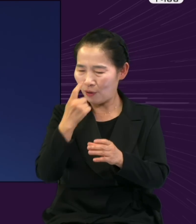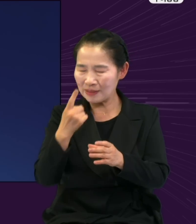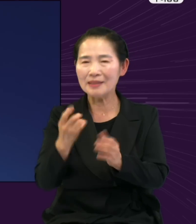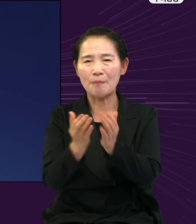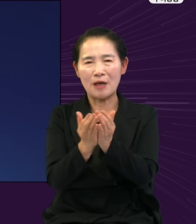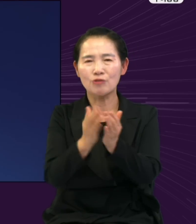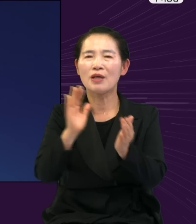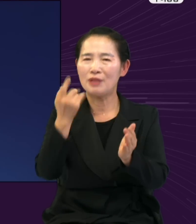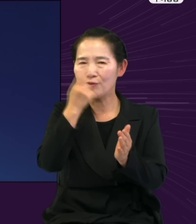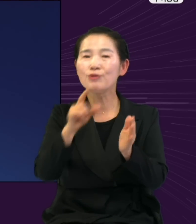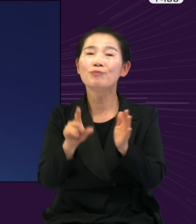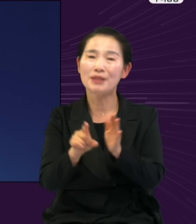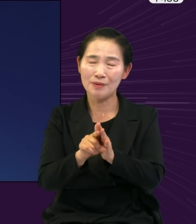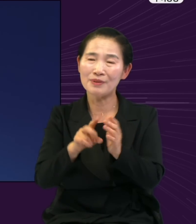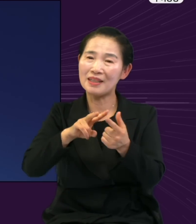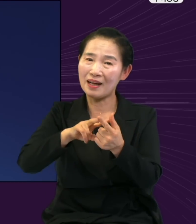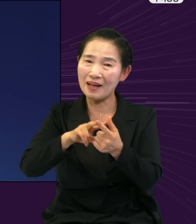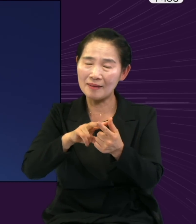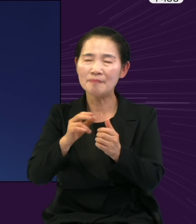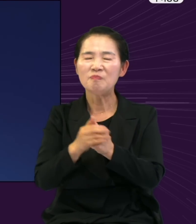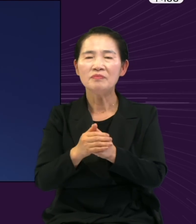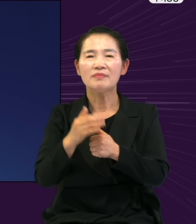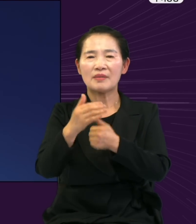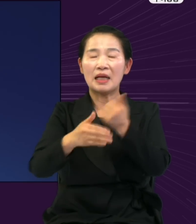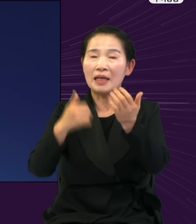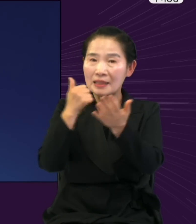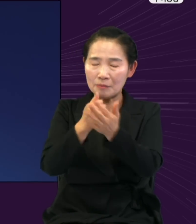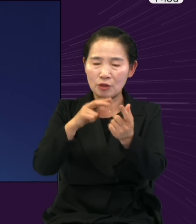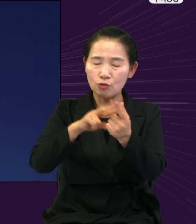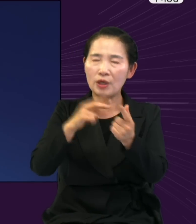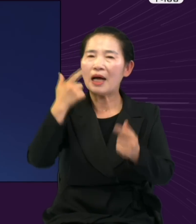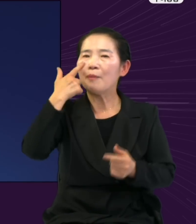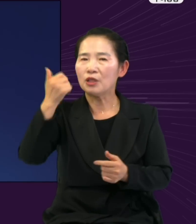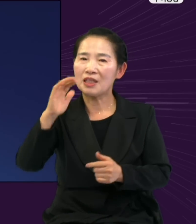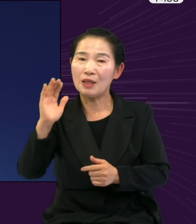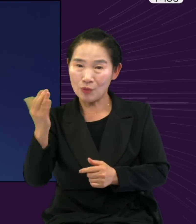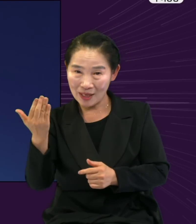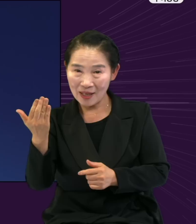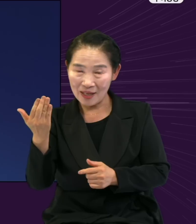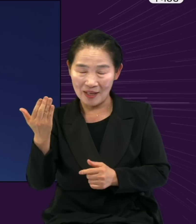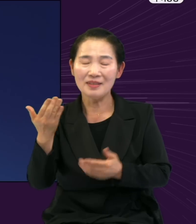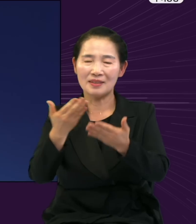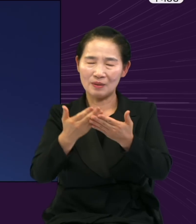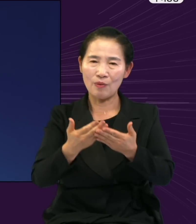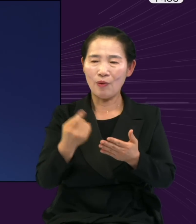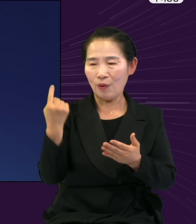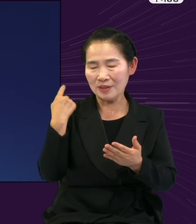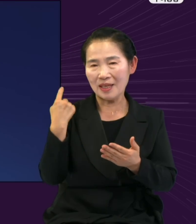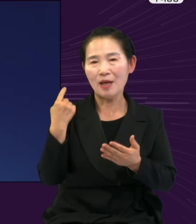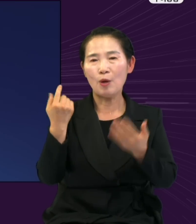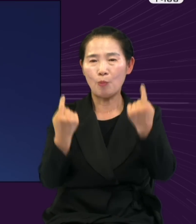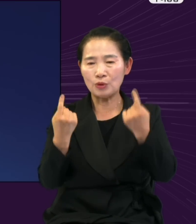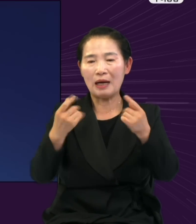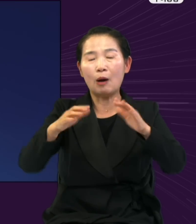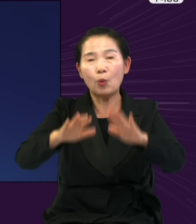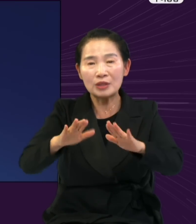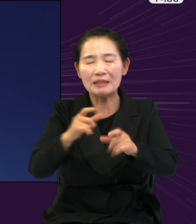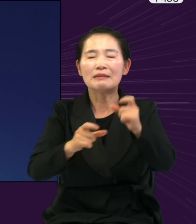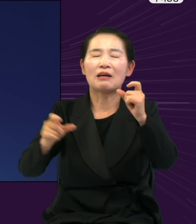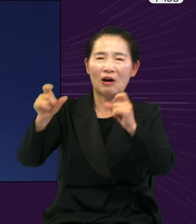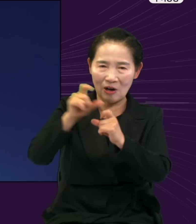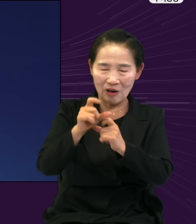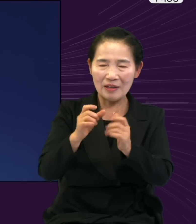아이의 하나님께서 이 아이의 아버지가 되어주셔서 어제보다 오늘 더 예수님 닮는 아이로 커가기를